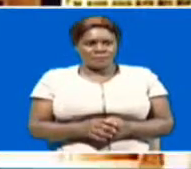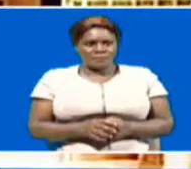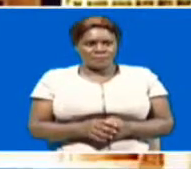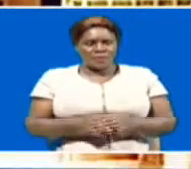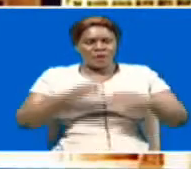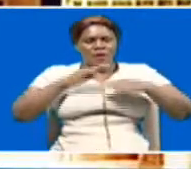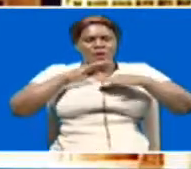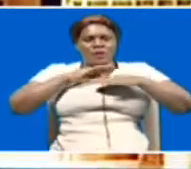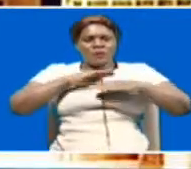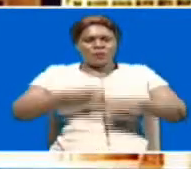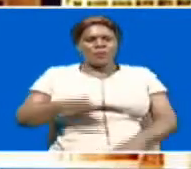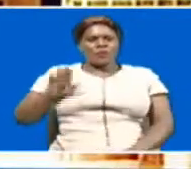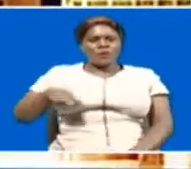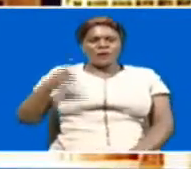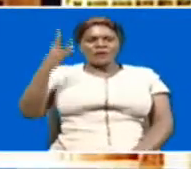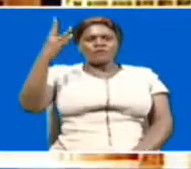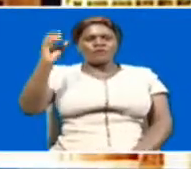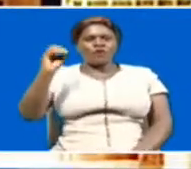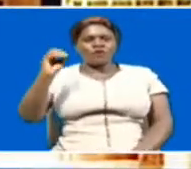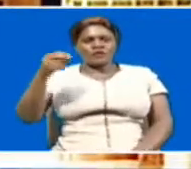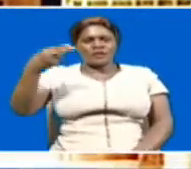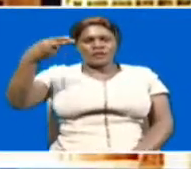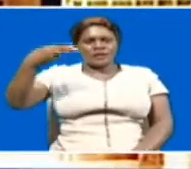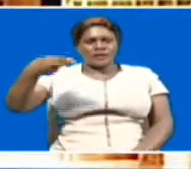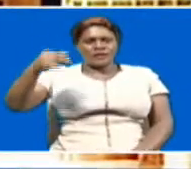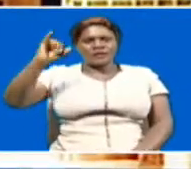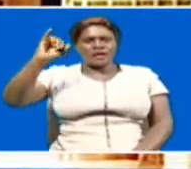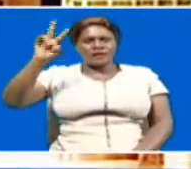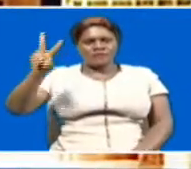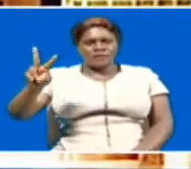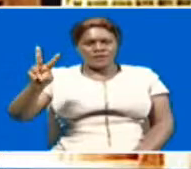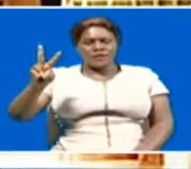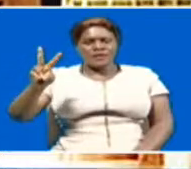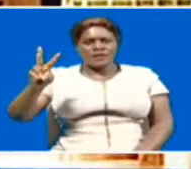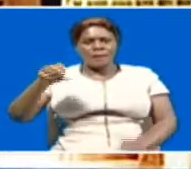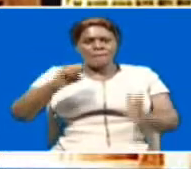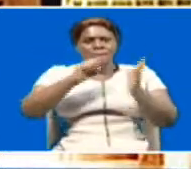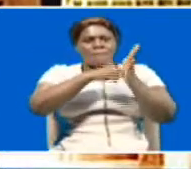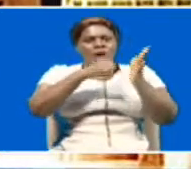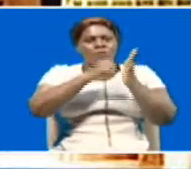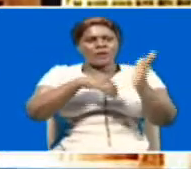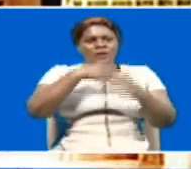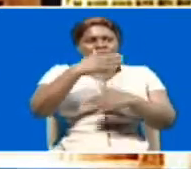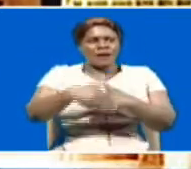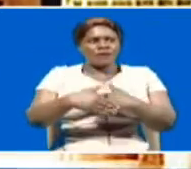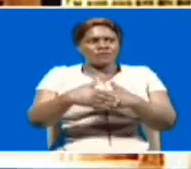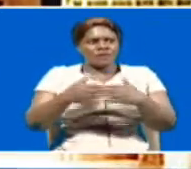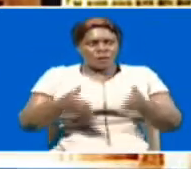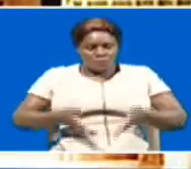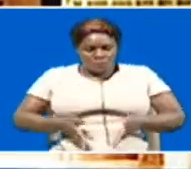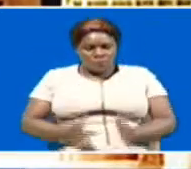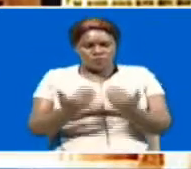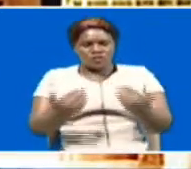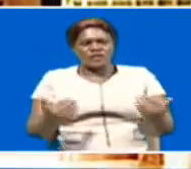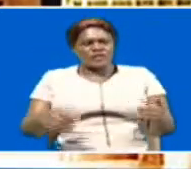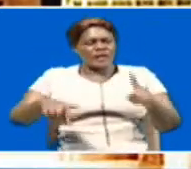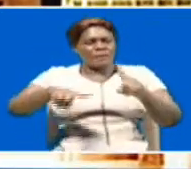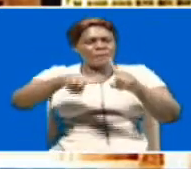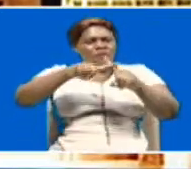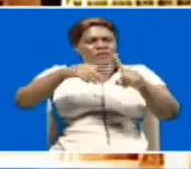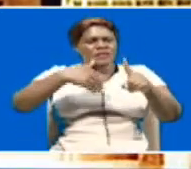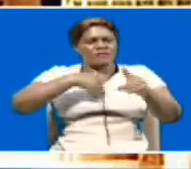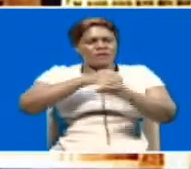Ni afueni kwa kina mama 40 ambao wanaishi na virusi vya ukimwi katika kaunti ya Makueni baada ya kusaidiwa kujifungua watoto wasio na virusi